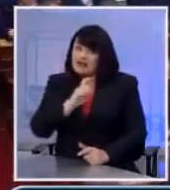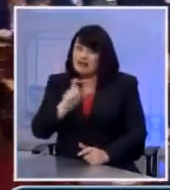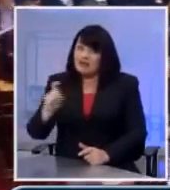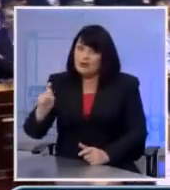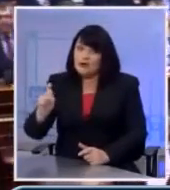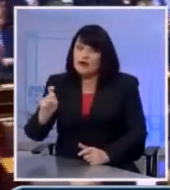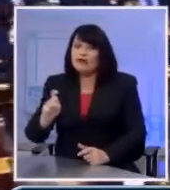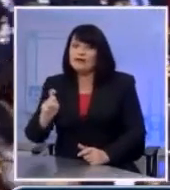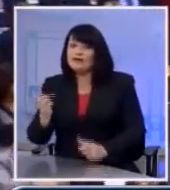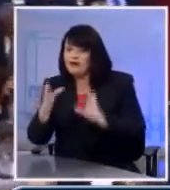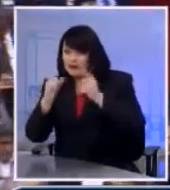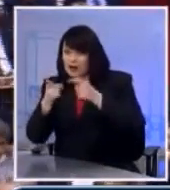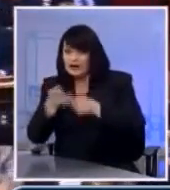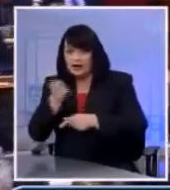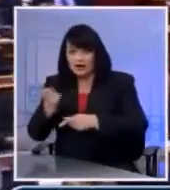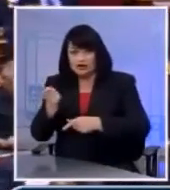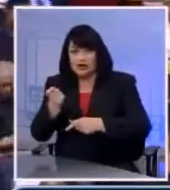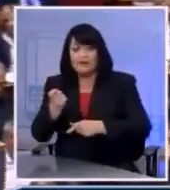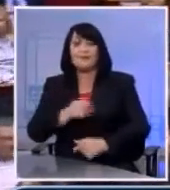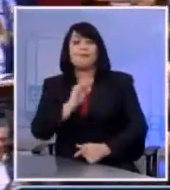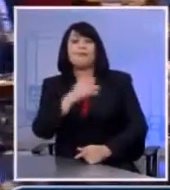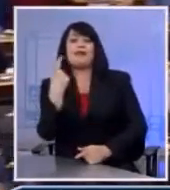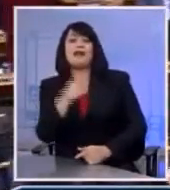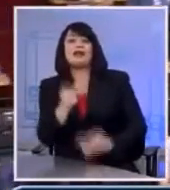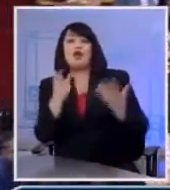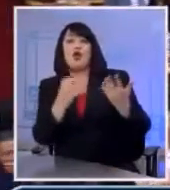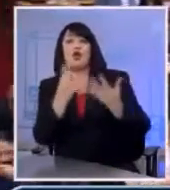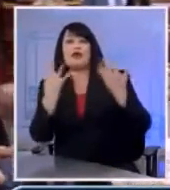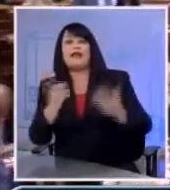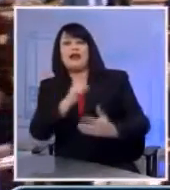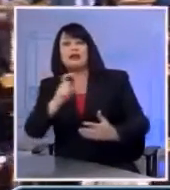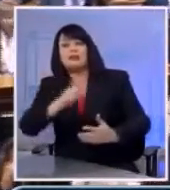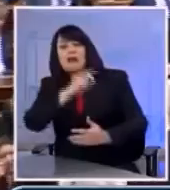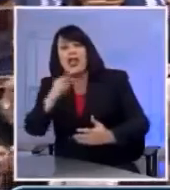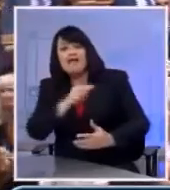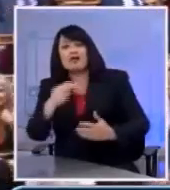Γεννηματά πόσα? 189 εκατομμύρια ευρώ στον ελληνικό λαό.